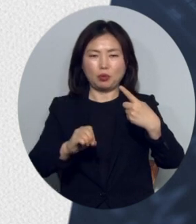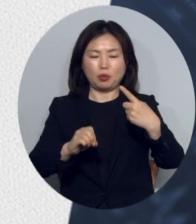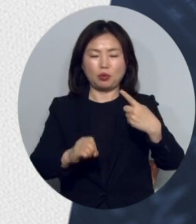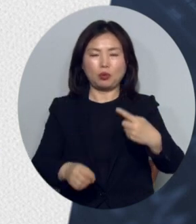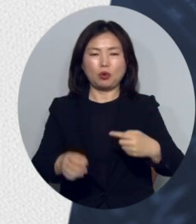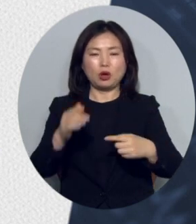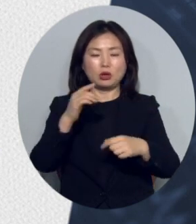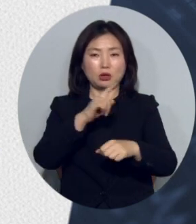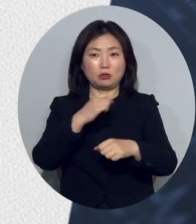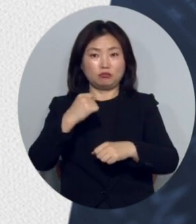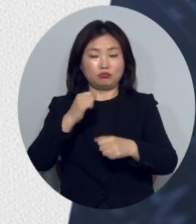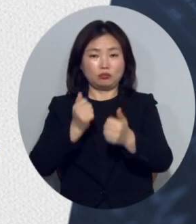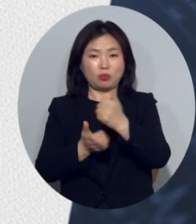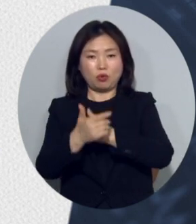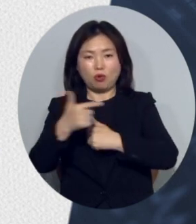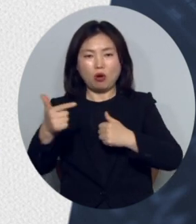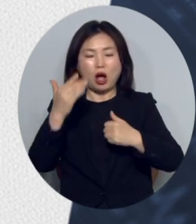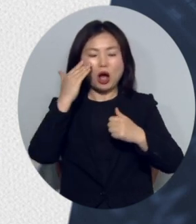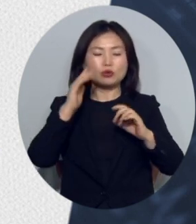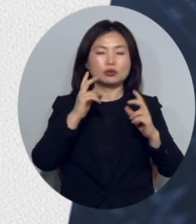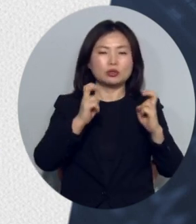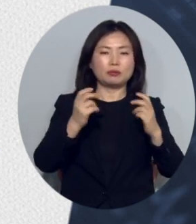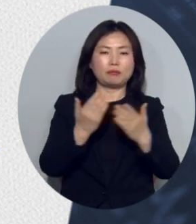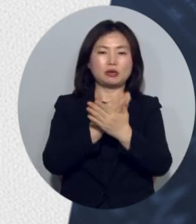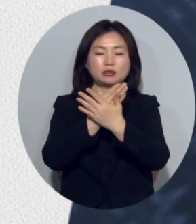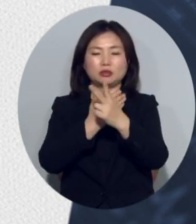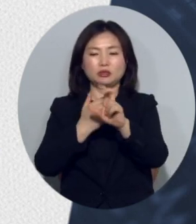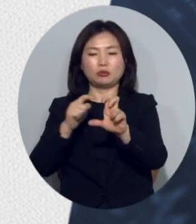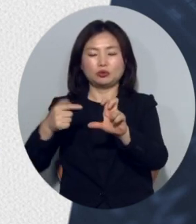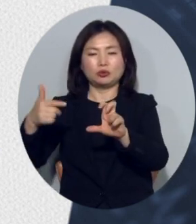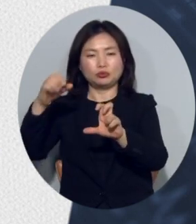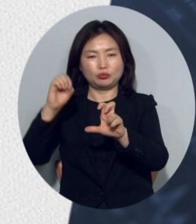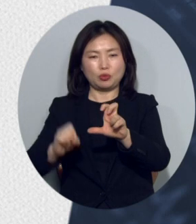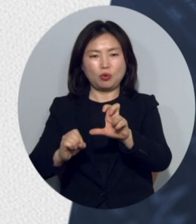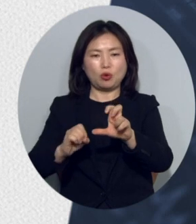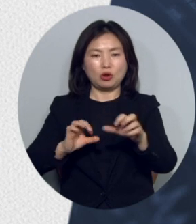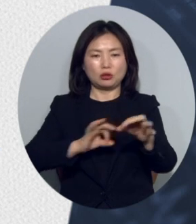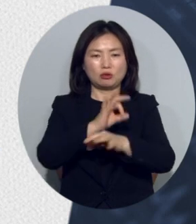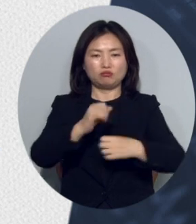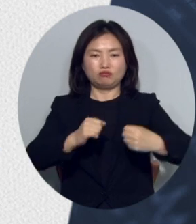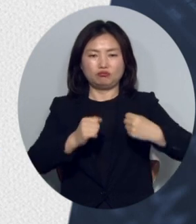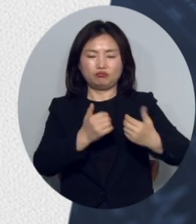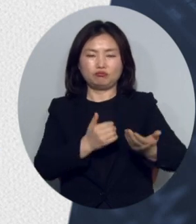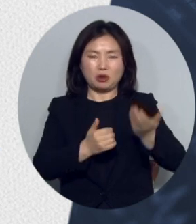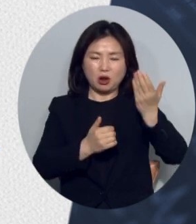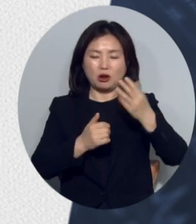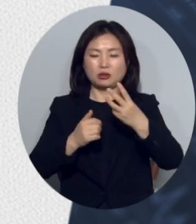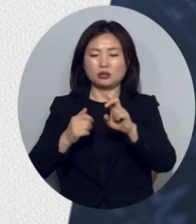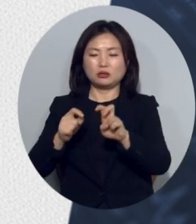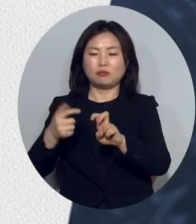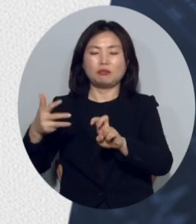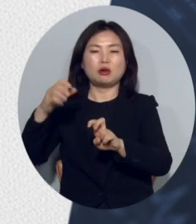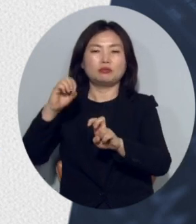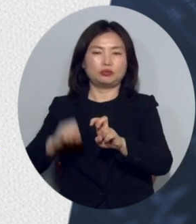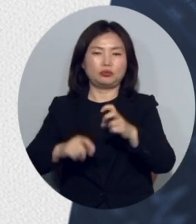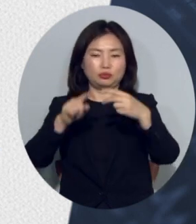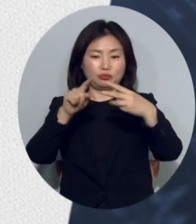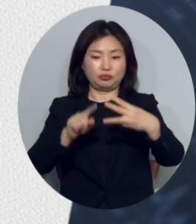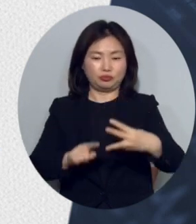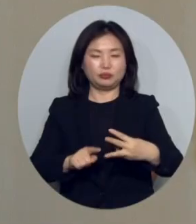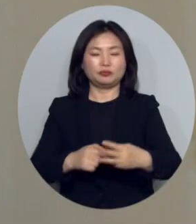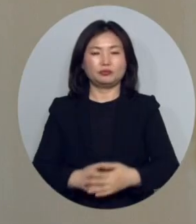큰 역할을 했고 한국 기업의 발전 25.6%, 경제력 성장 20.8%